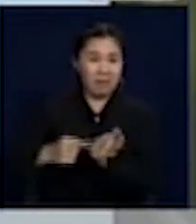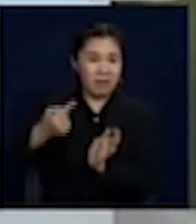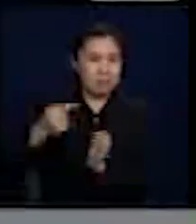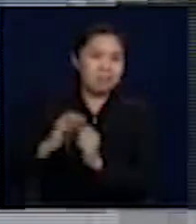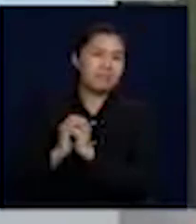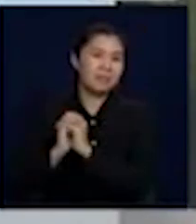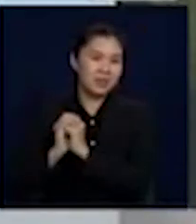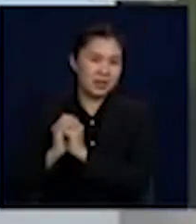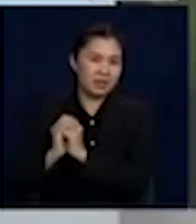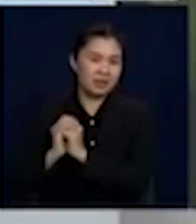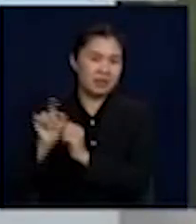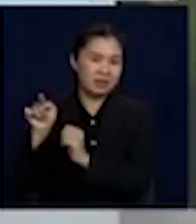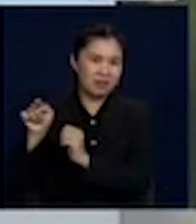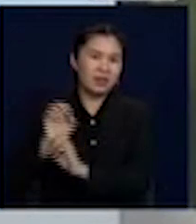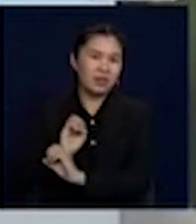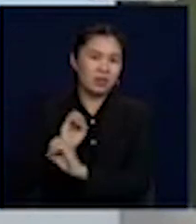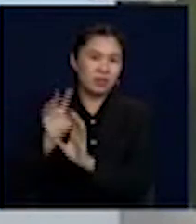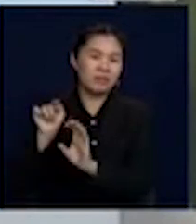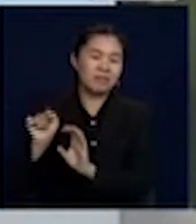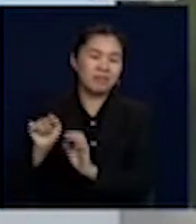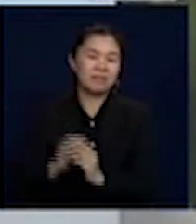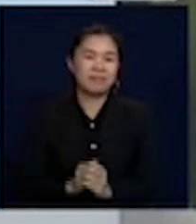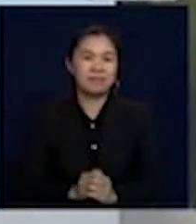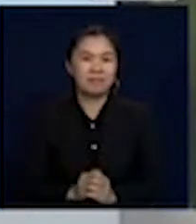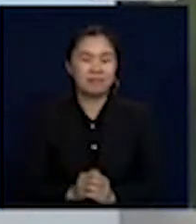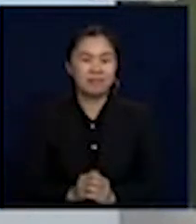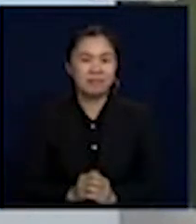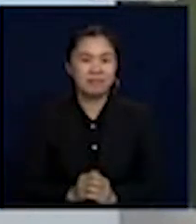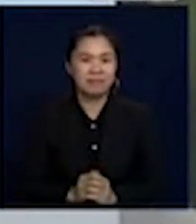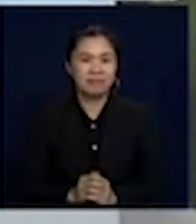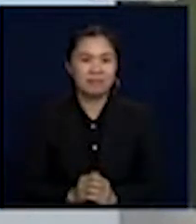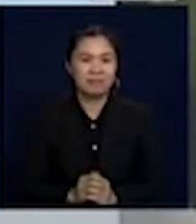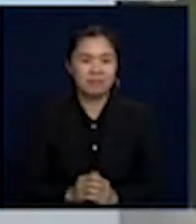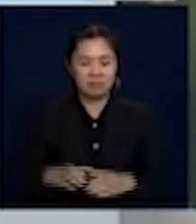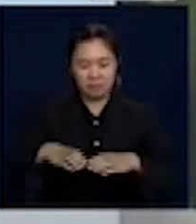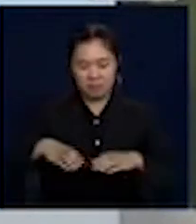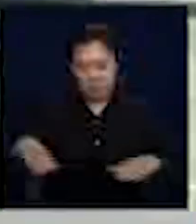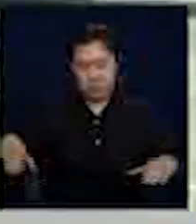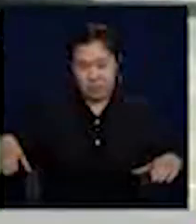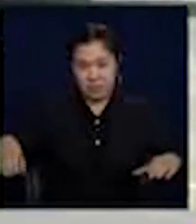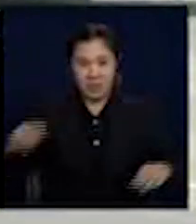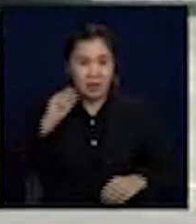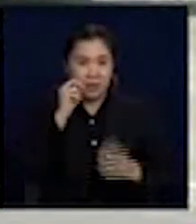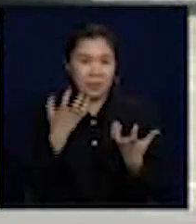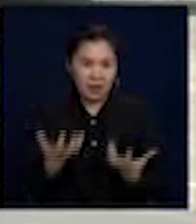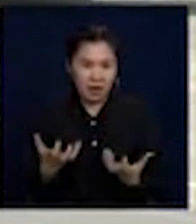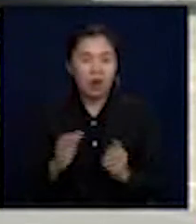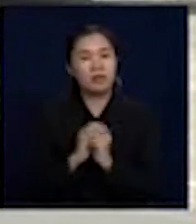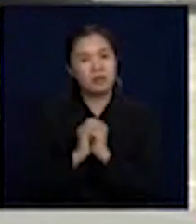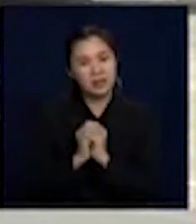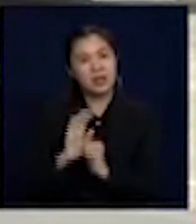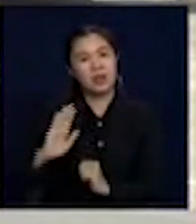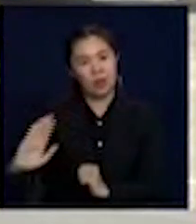ศจีนนี่คือความชัดเจนที่เกิดขึ้นนะฮะท่านนึกออกนะฮะแท่นหรือคานรับน้ำหนักมาจากจีน ลวด